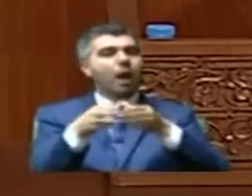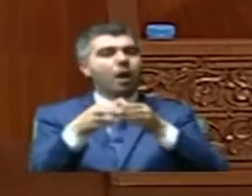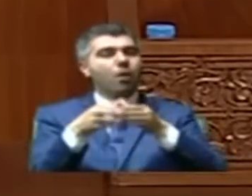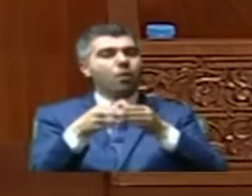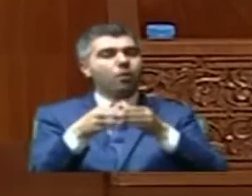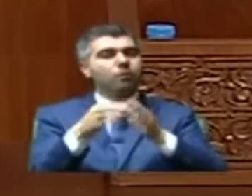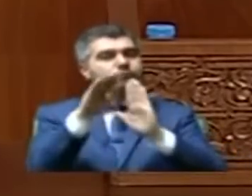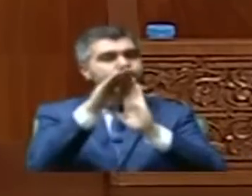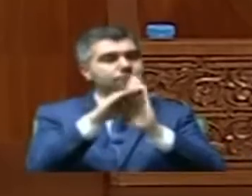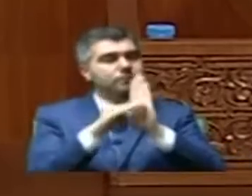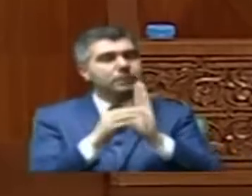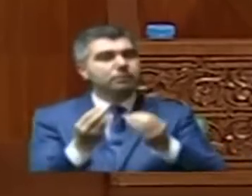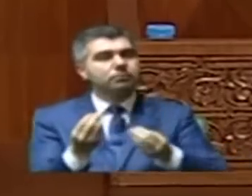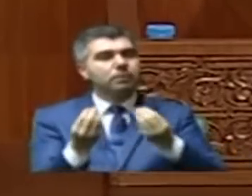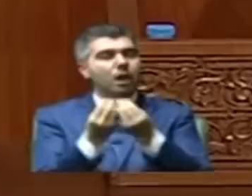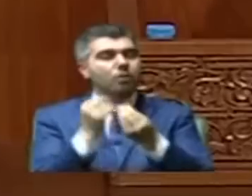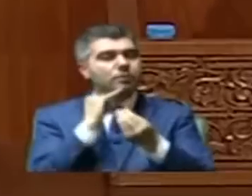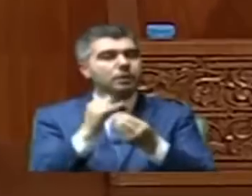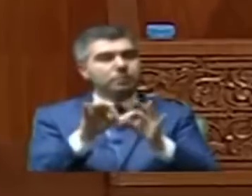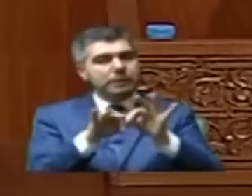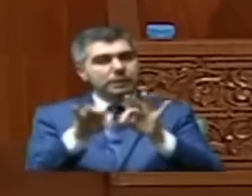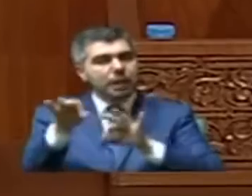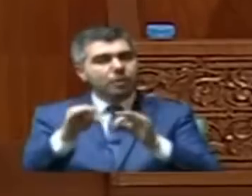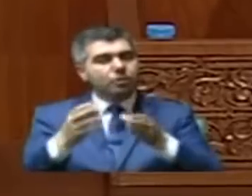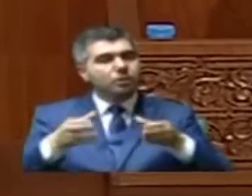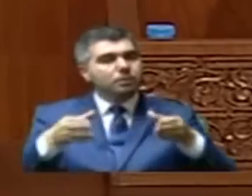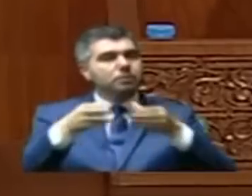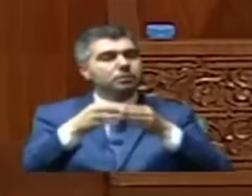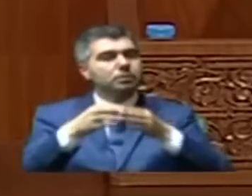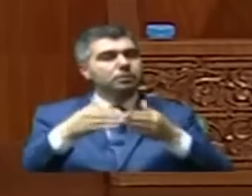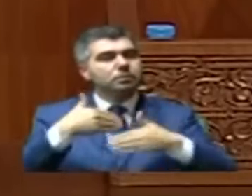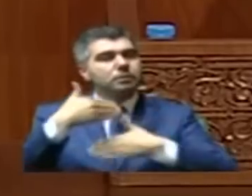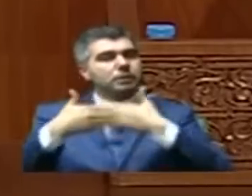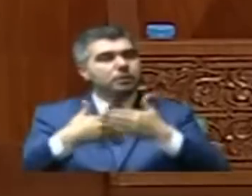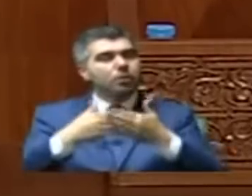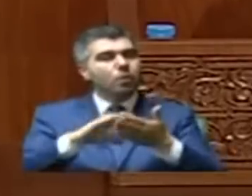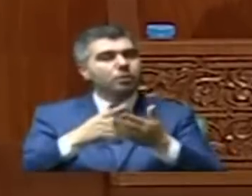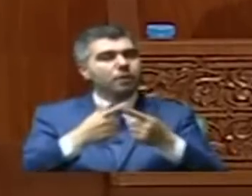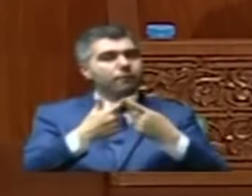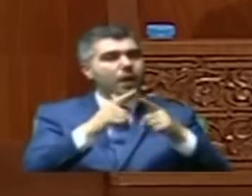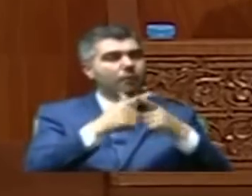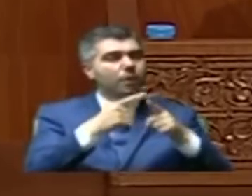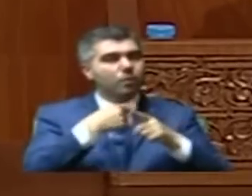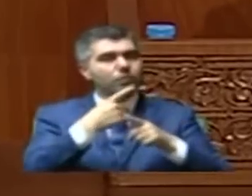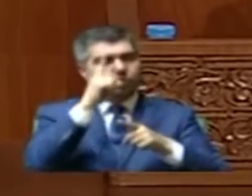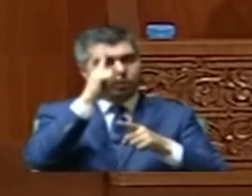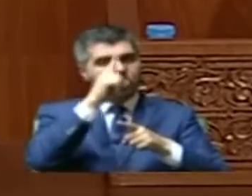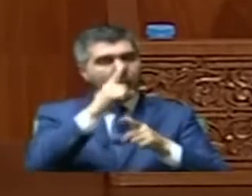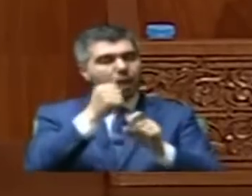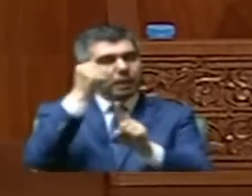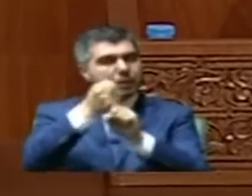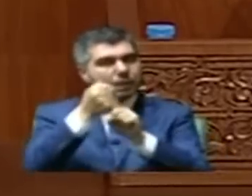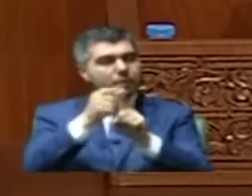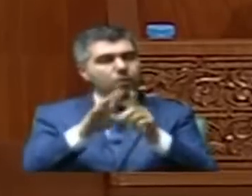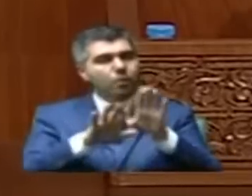ضمن هذه الاستراتيجيات اللي كتحقيق الواحده والاليات كما شرحناها ان شاء الله سنعمل على